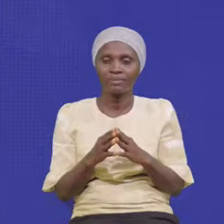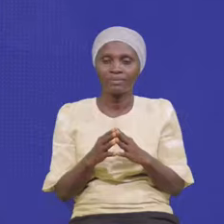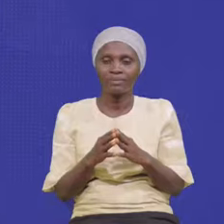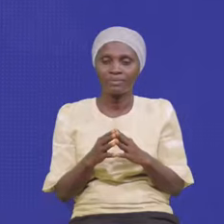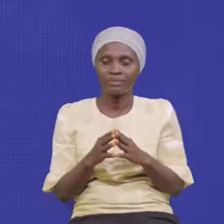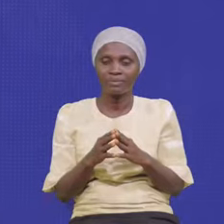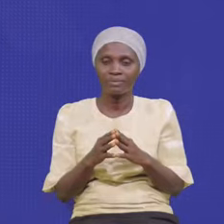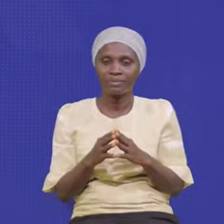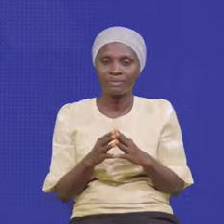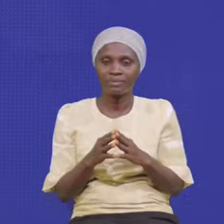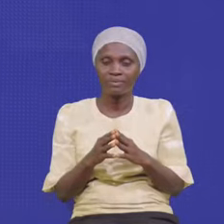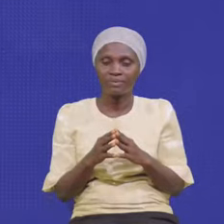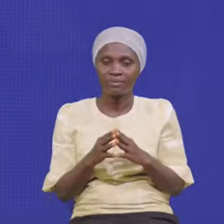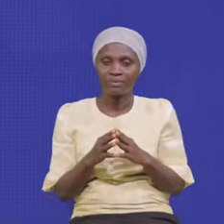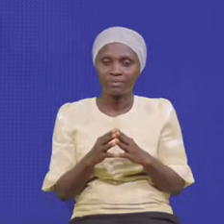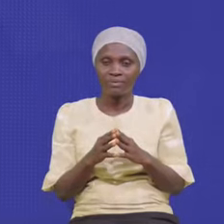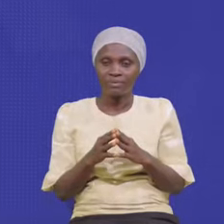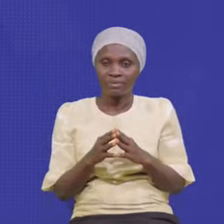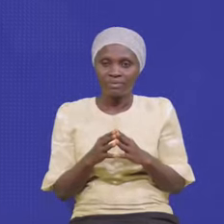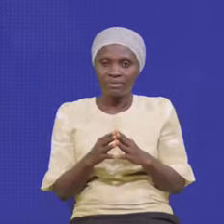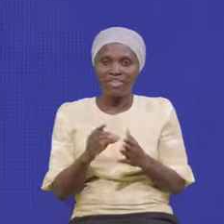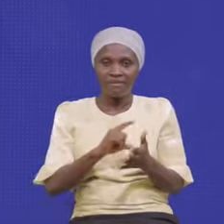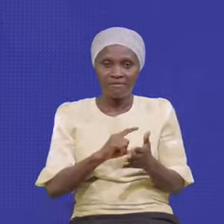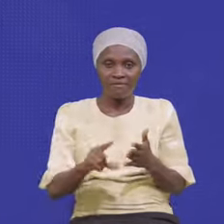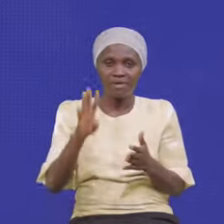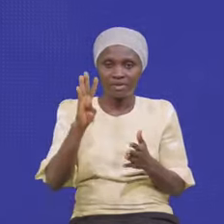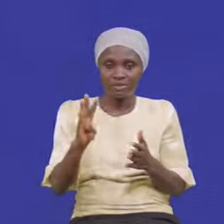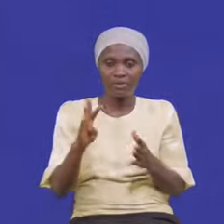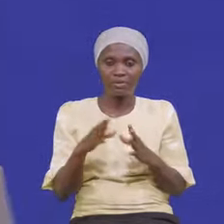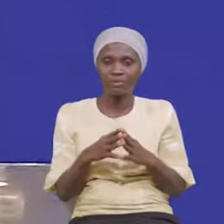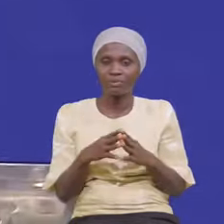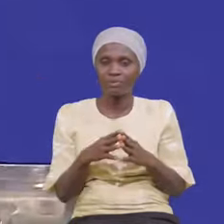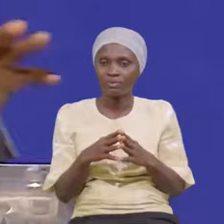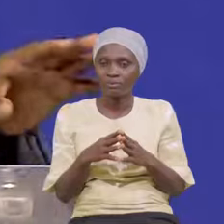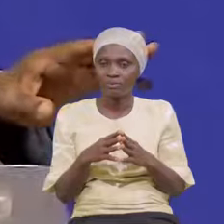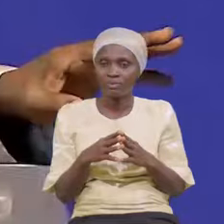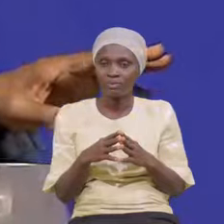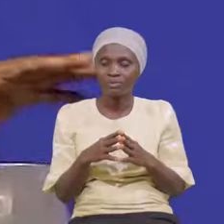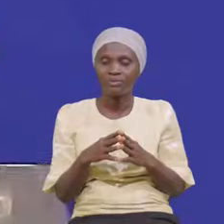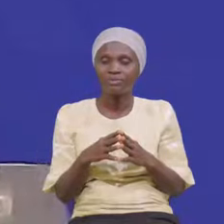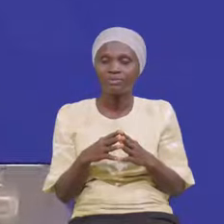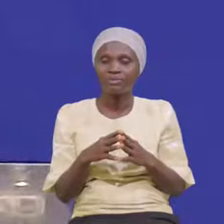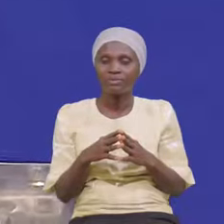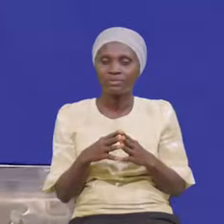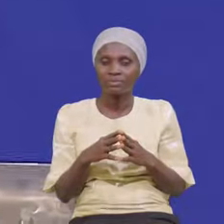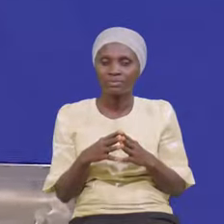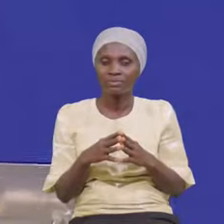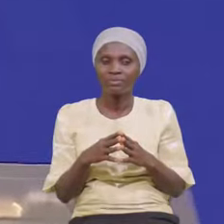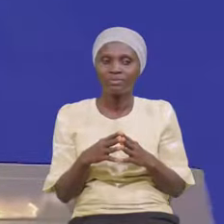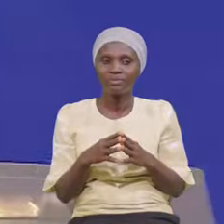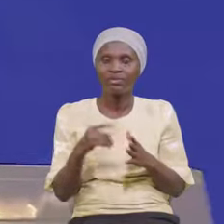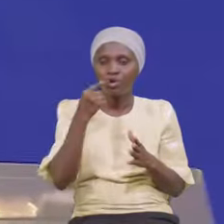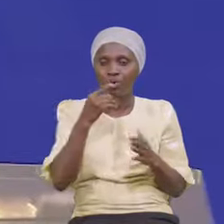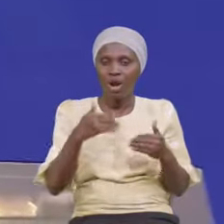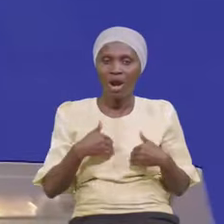మంచిదియు అంగీకారయోగ్యమైనదియునయున్నది, look at verse 4 there, ఇక్కడ నాలుగో వచనాన్ని చూడండి, మొదటి తిమోతి 2:4, have